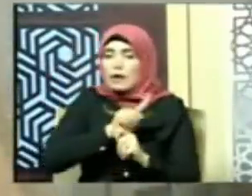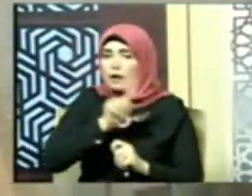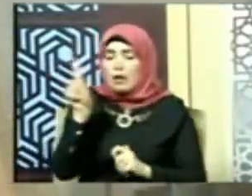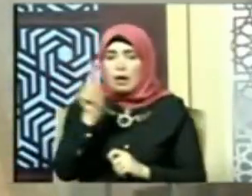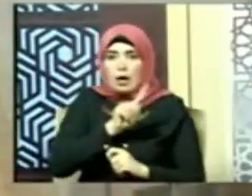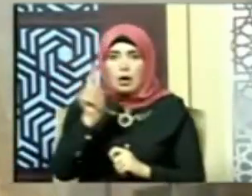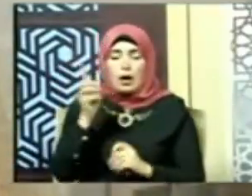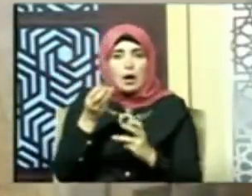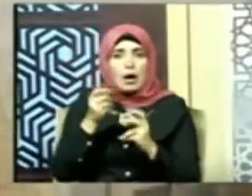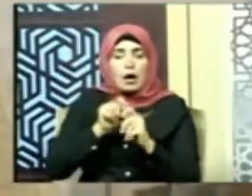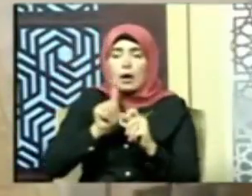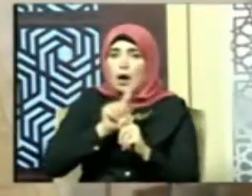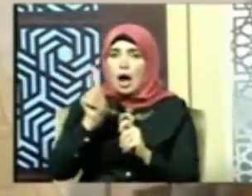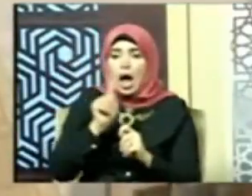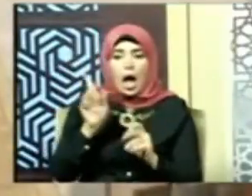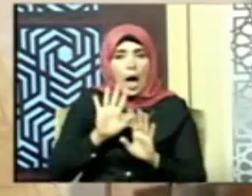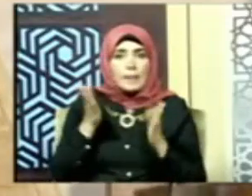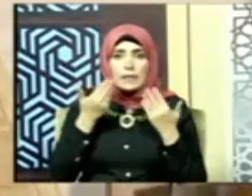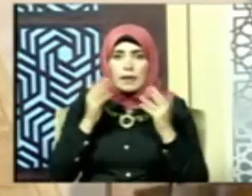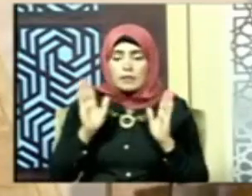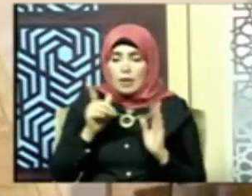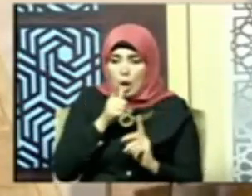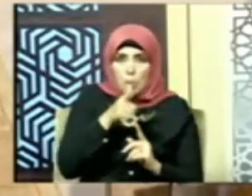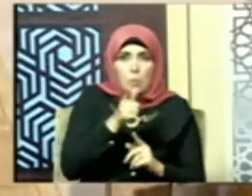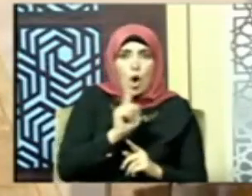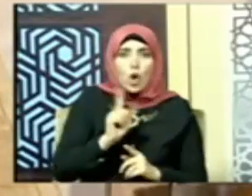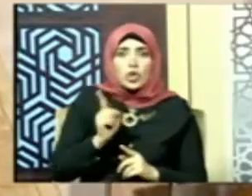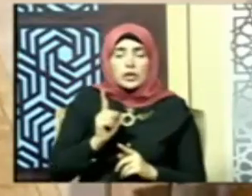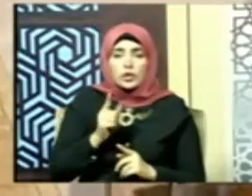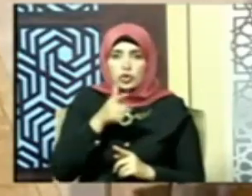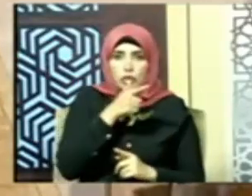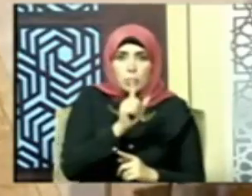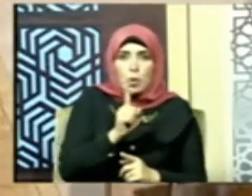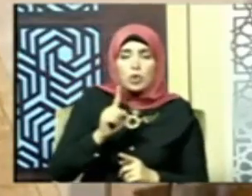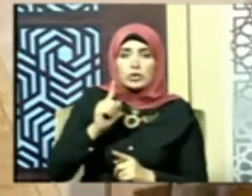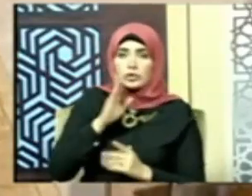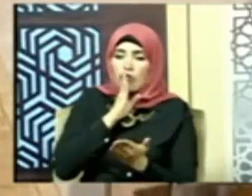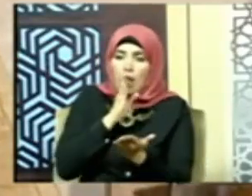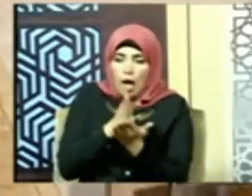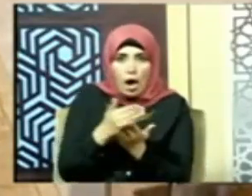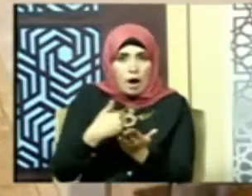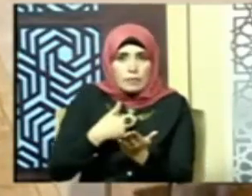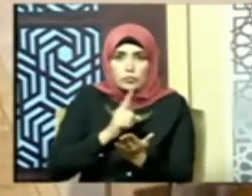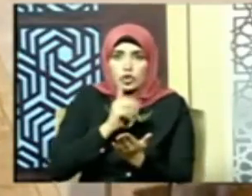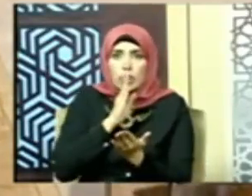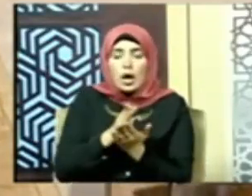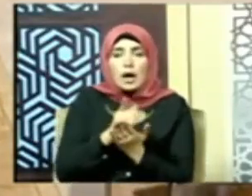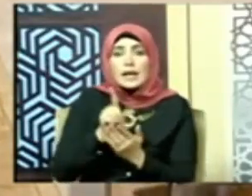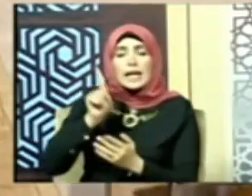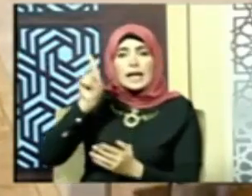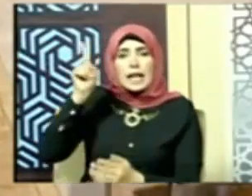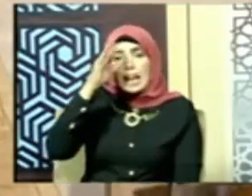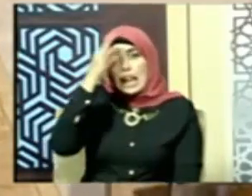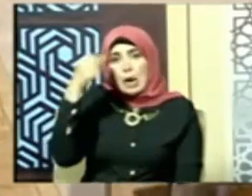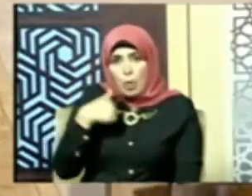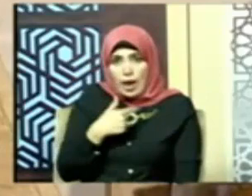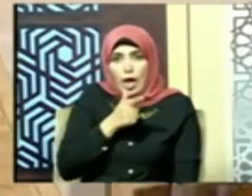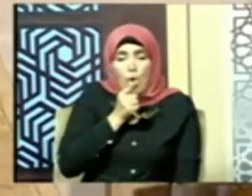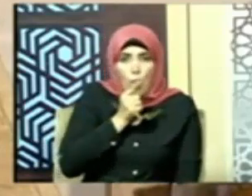سبحانك ما يكون لي أن أقول ما ليس لي بحق، إن كنت